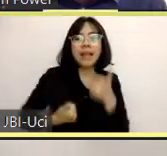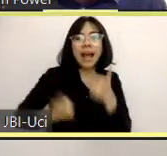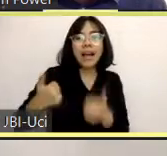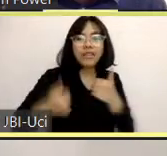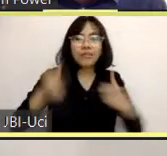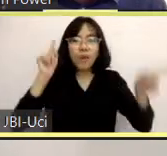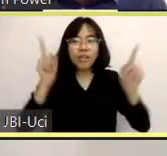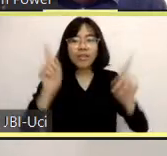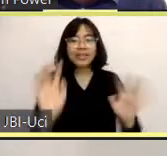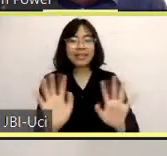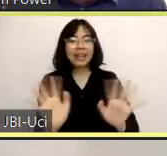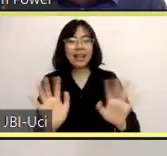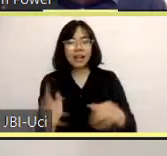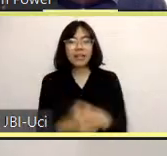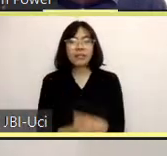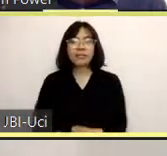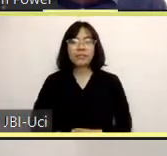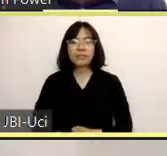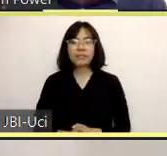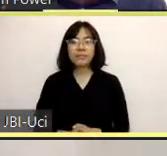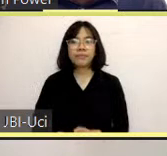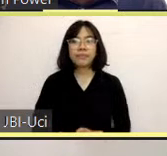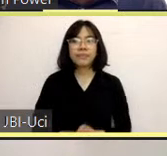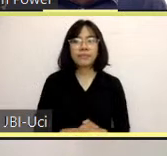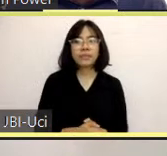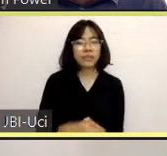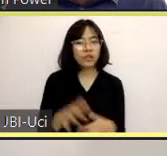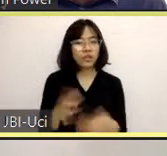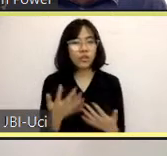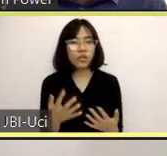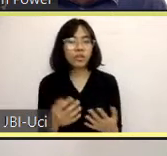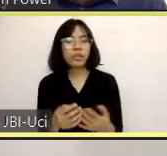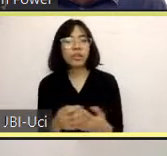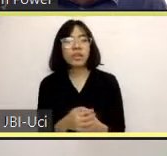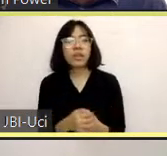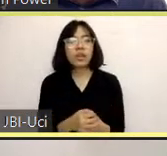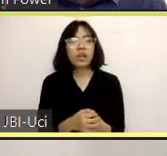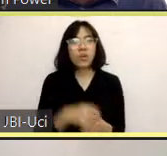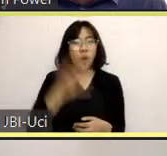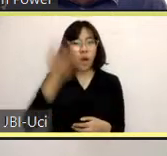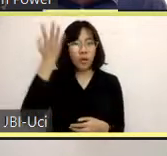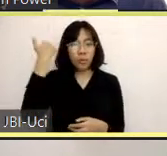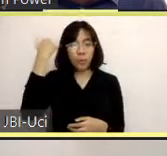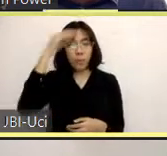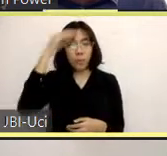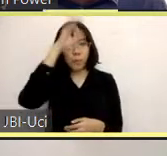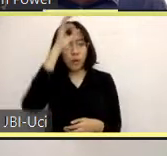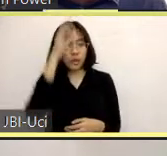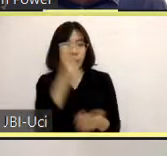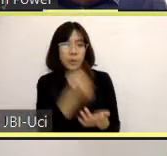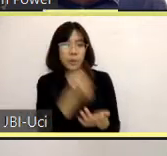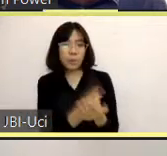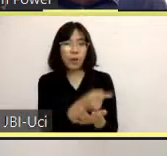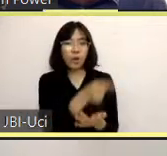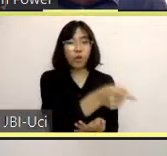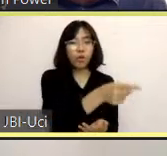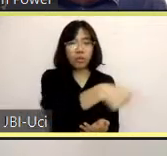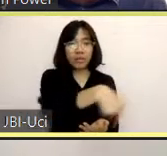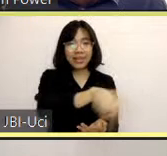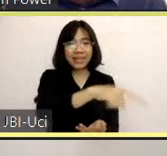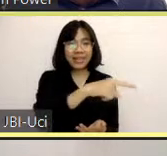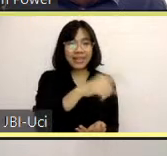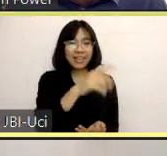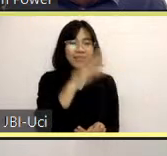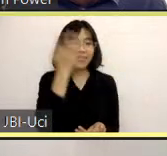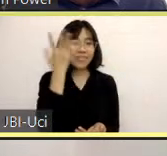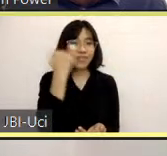Dan satu-satunya yang dijadikan tersangka oleh kepolisian dan Kejaksaan Agung pada periode pertama